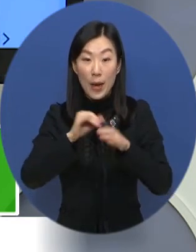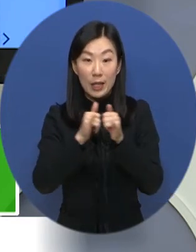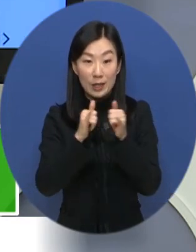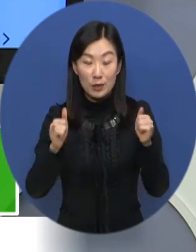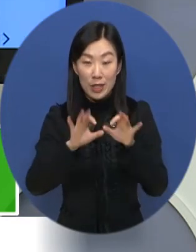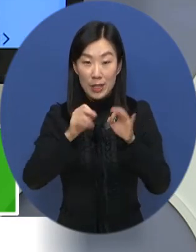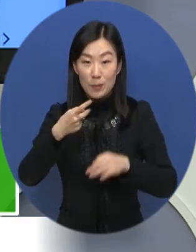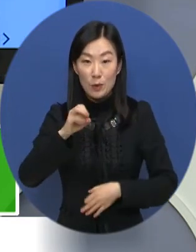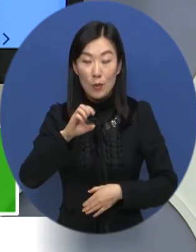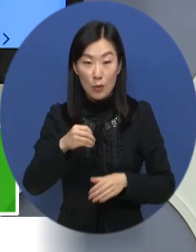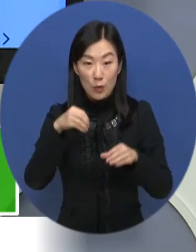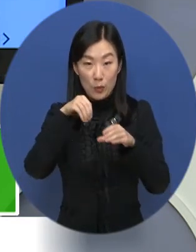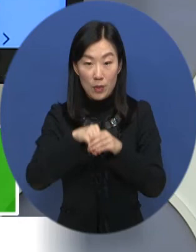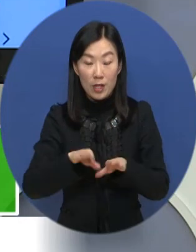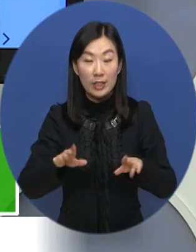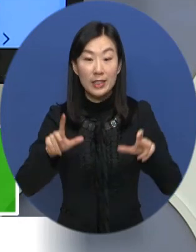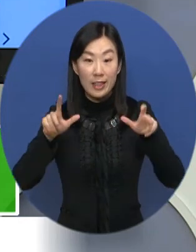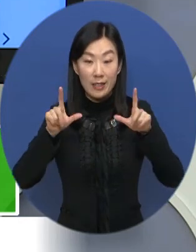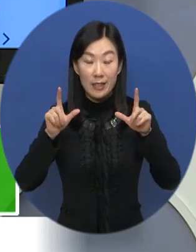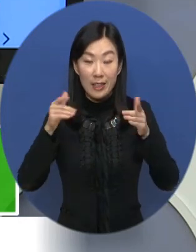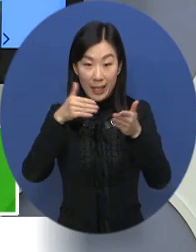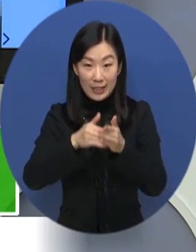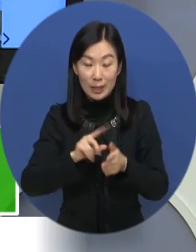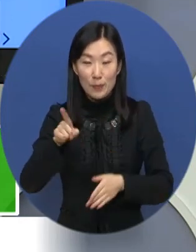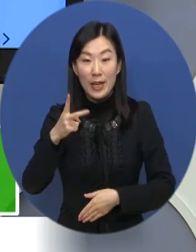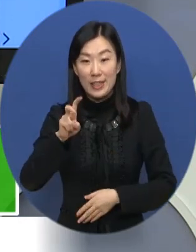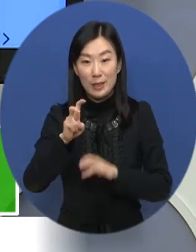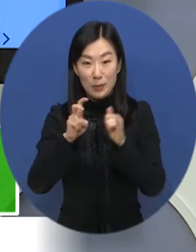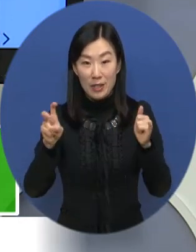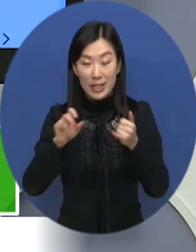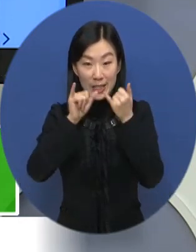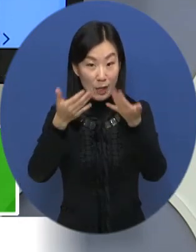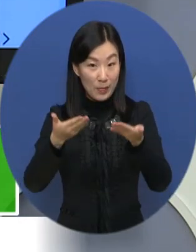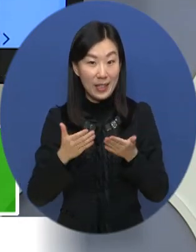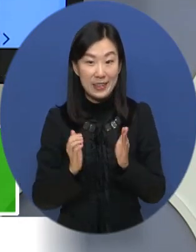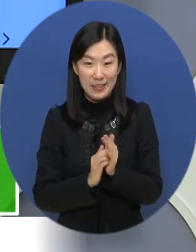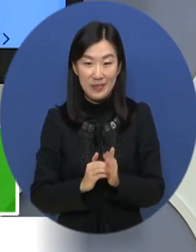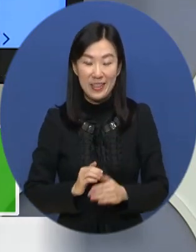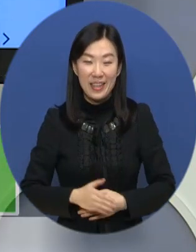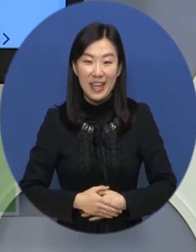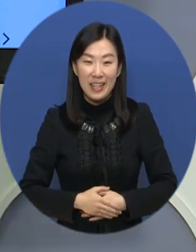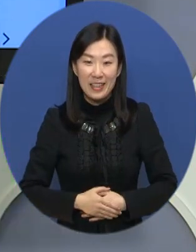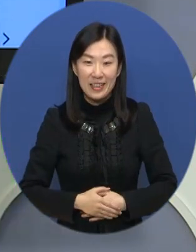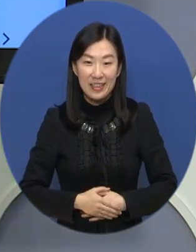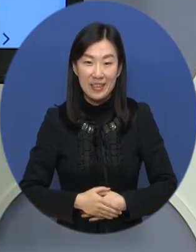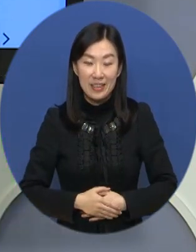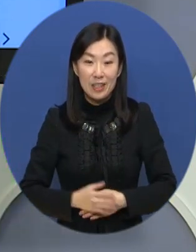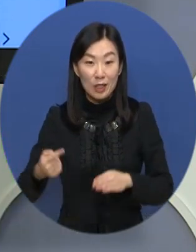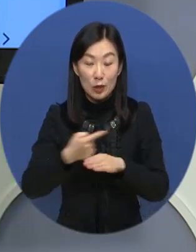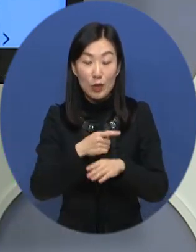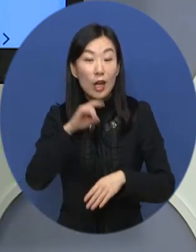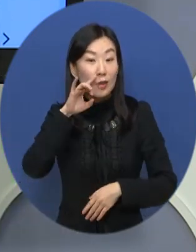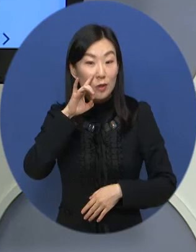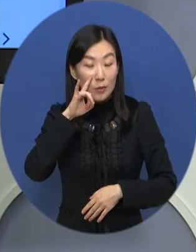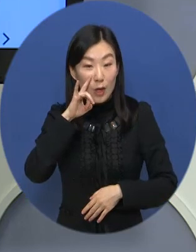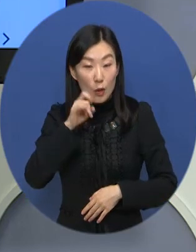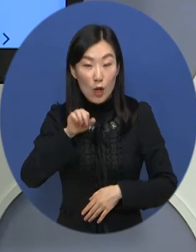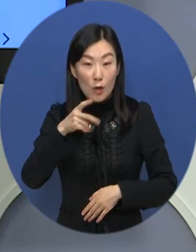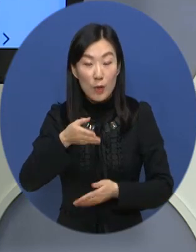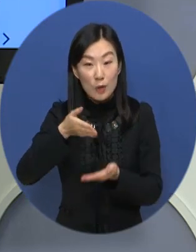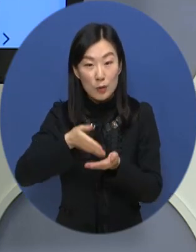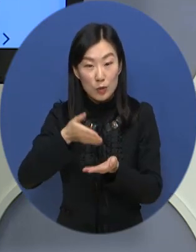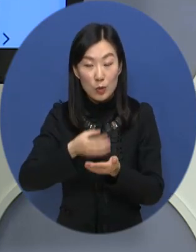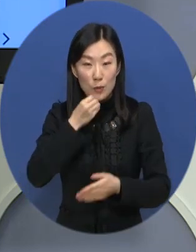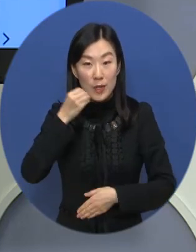지금까지방송인 김동우(틴 파이브멤버)를포함해약120명이이상을수상했습니다.더자세한내용은 웰페어뉴스